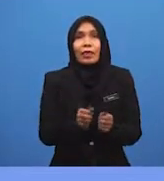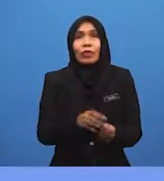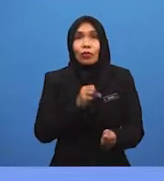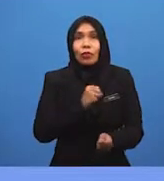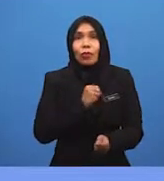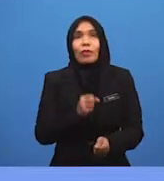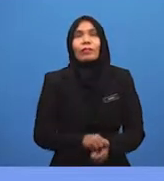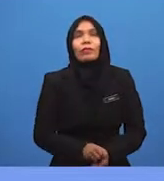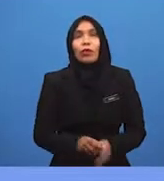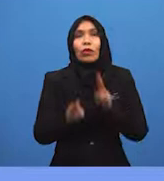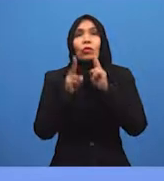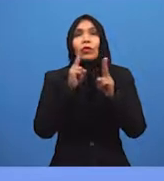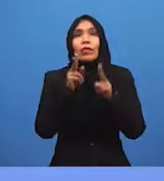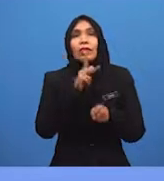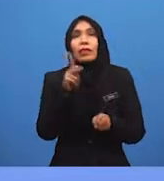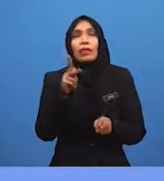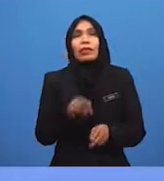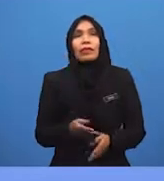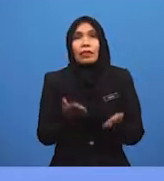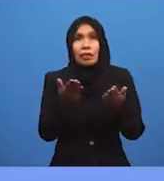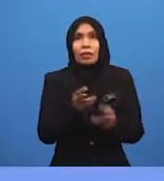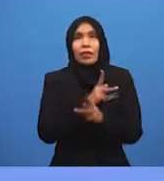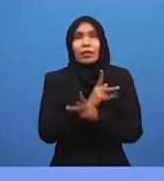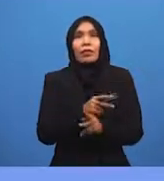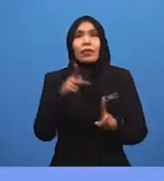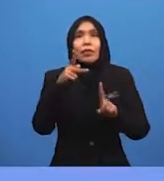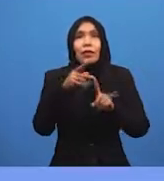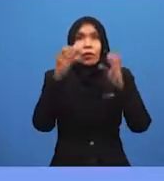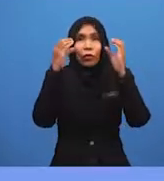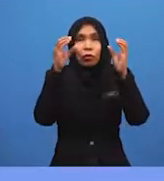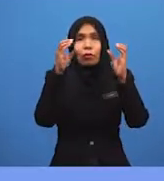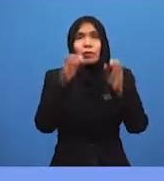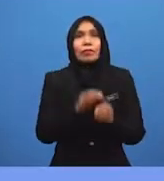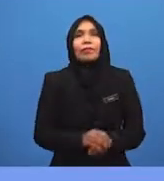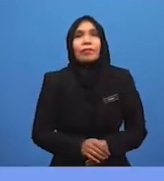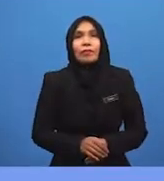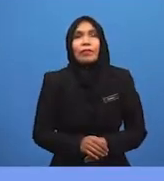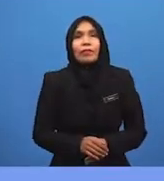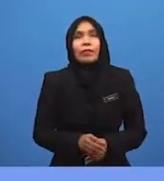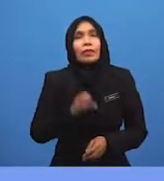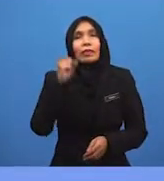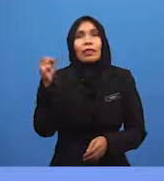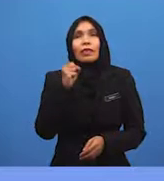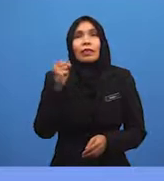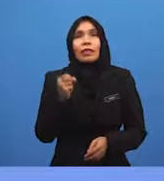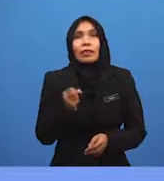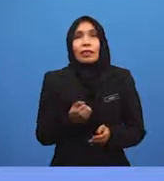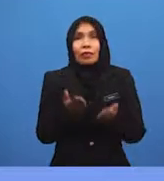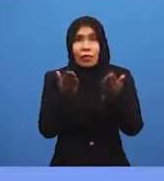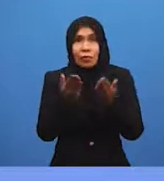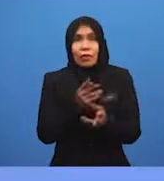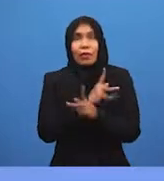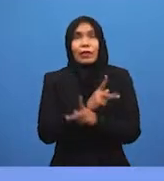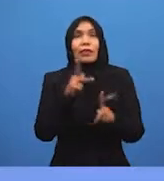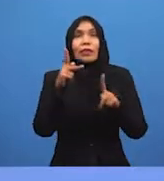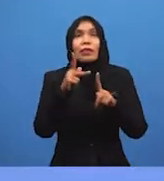guru dan warga sekolah kerana mendidik murid. Kita sentiasa berterima kasih kepada guru kita yang